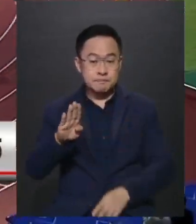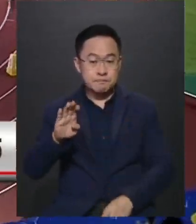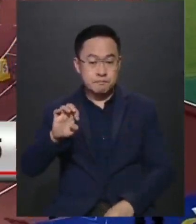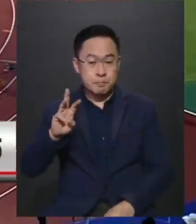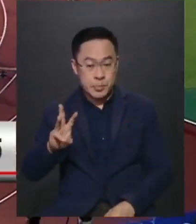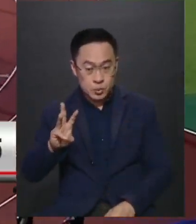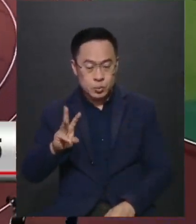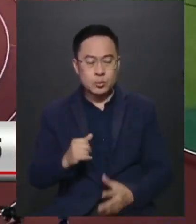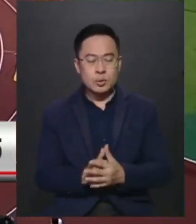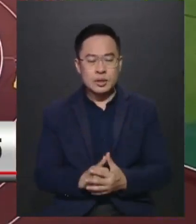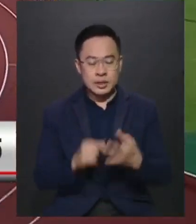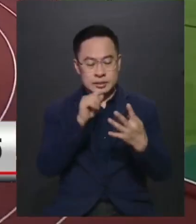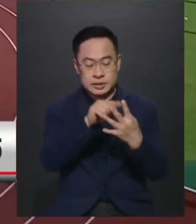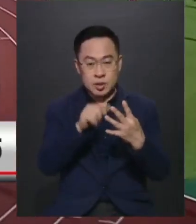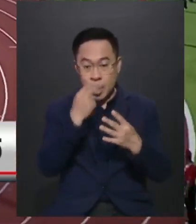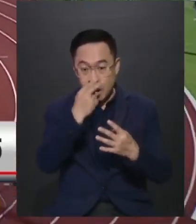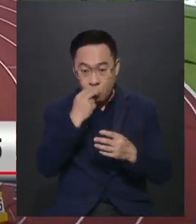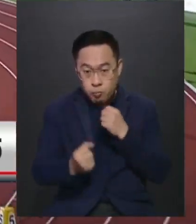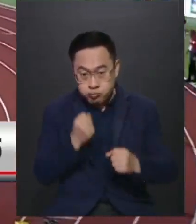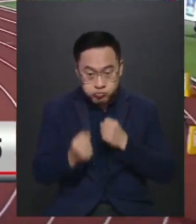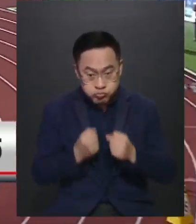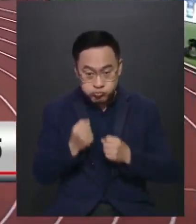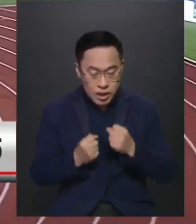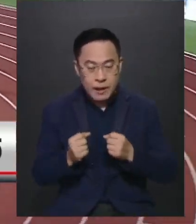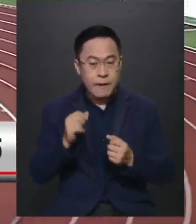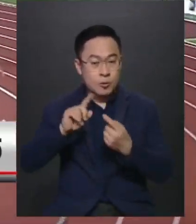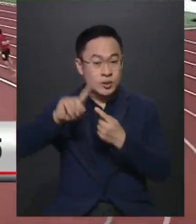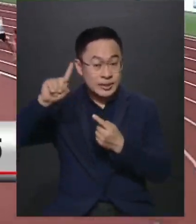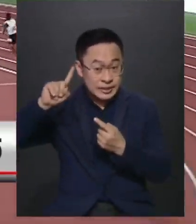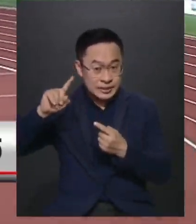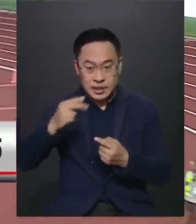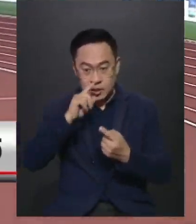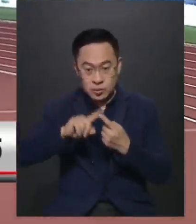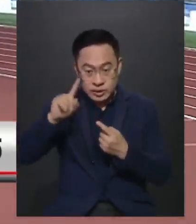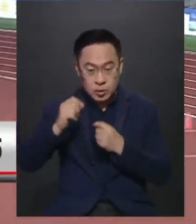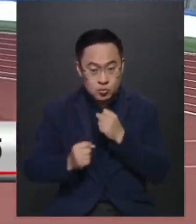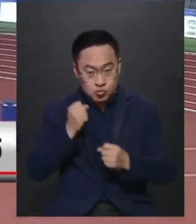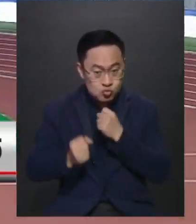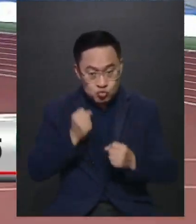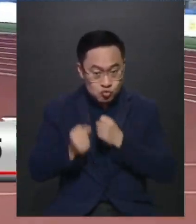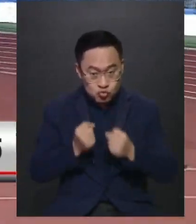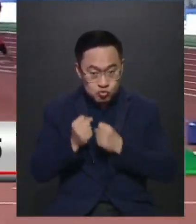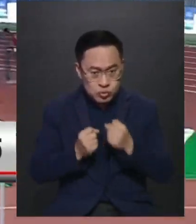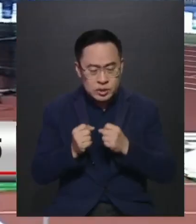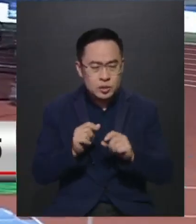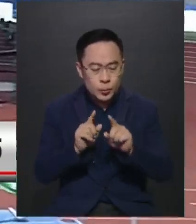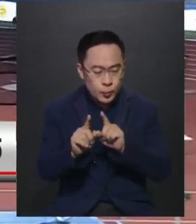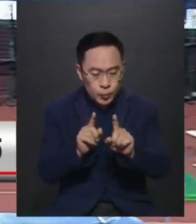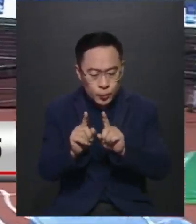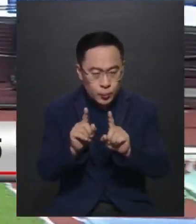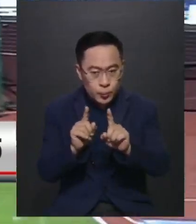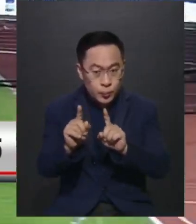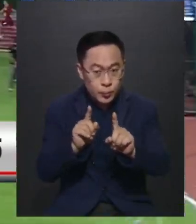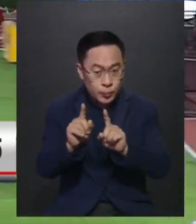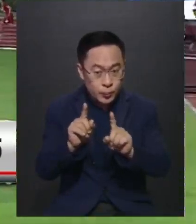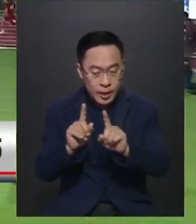ภูริพลบุญสอนอ่ะให้คุณผู้ชมเนี่ยออกตัวมาแล้วนะคะยังอยู่ที่ไม้แรกที่นนทวัฒน์ก็ยังไม่ได้ดูได้เปรียบมากนักนะคะ